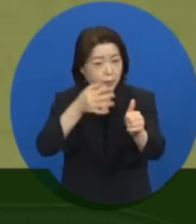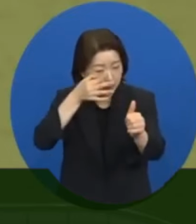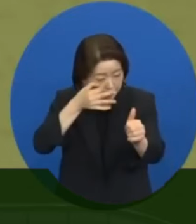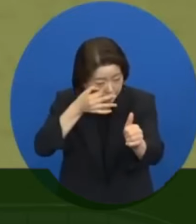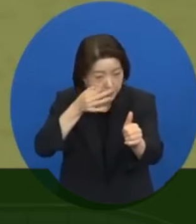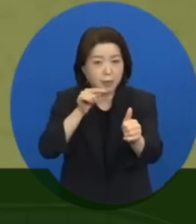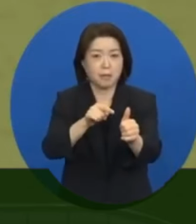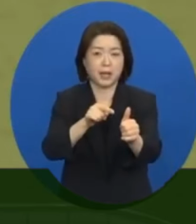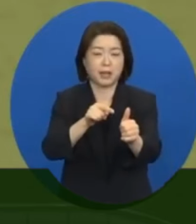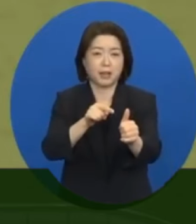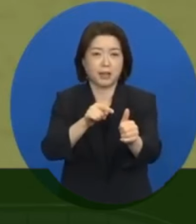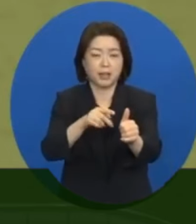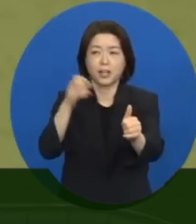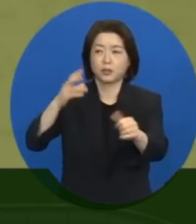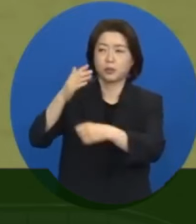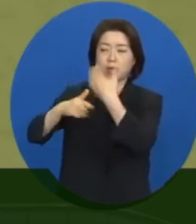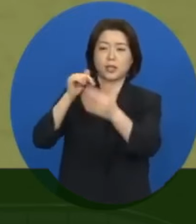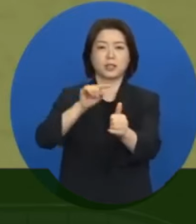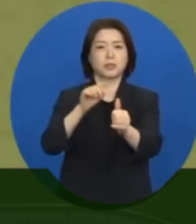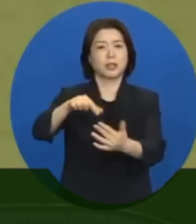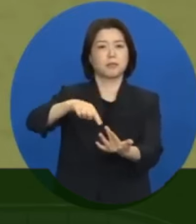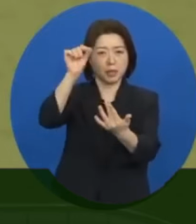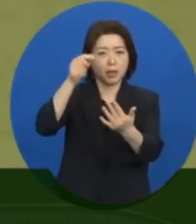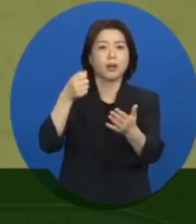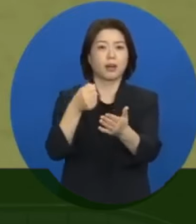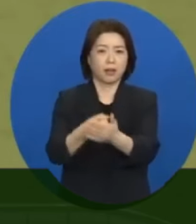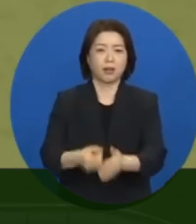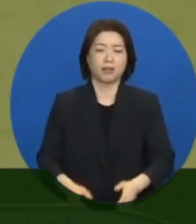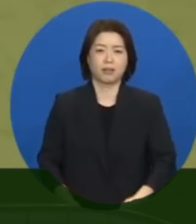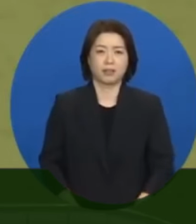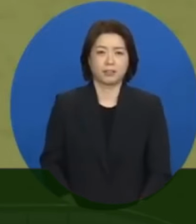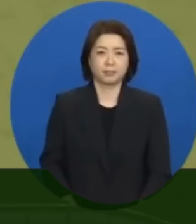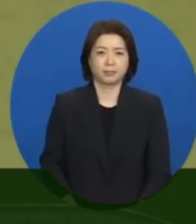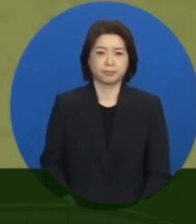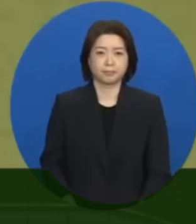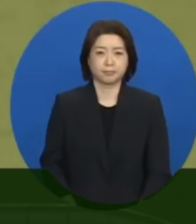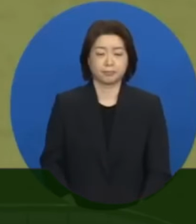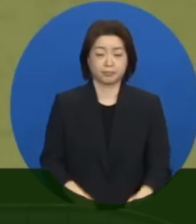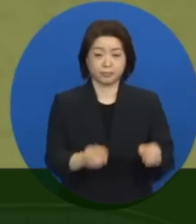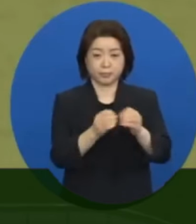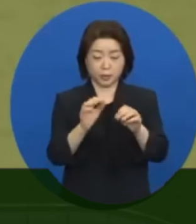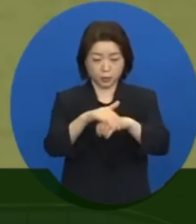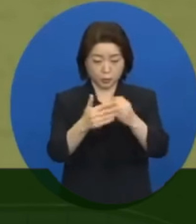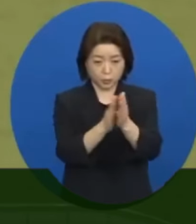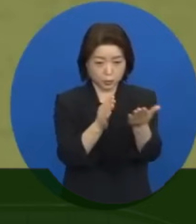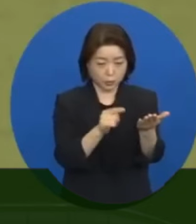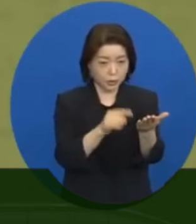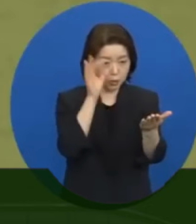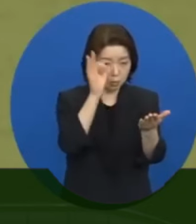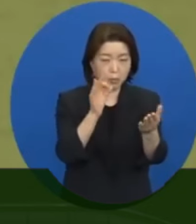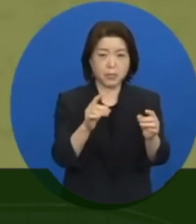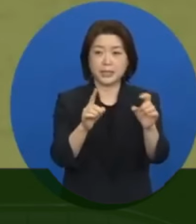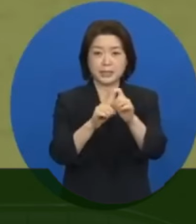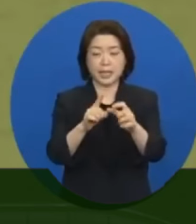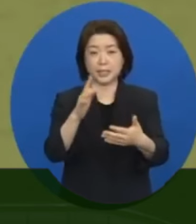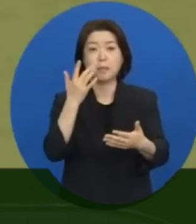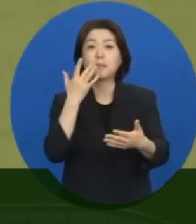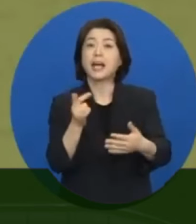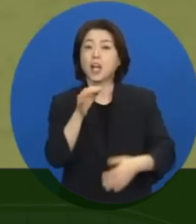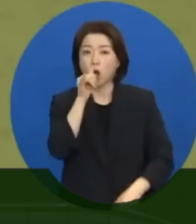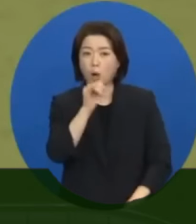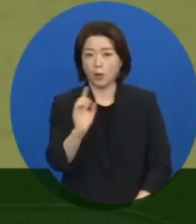그리고 하나님은 선택했다는 거야 란다는 거예 원문에 있는 단어가 빠진게 있습니다 번역이 안 된게 하나